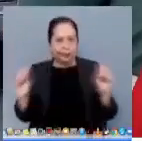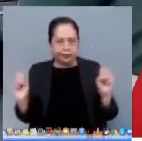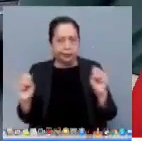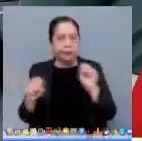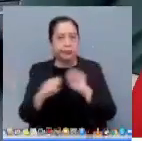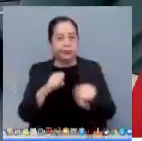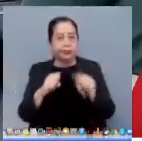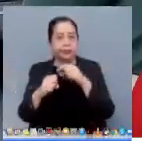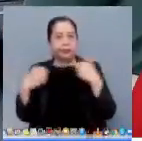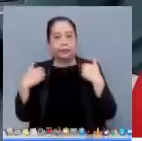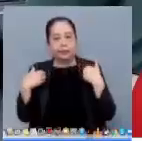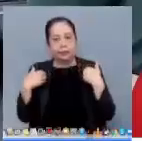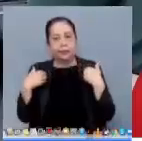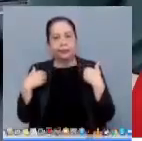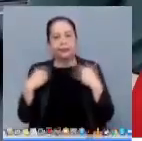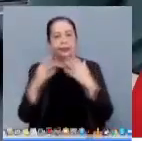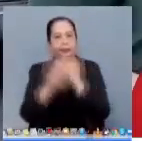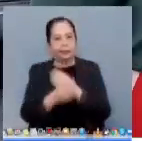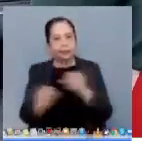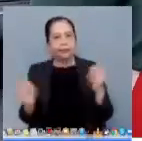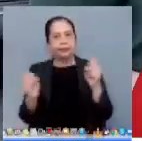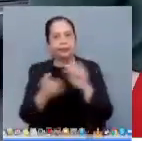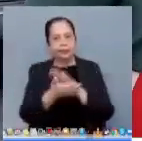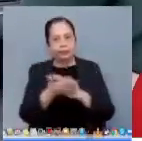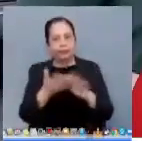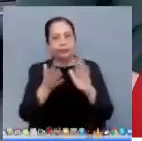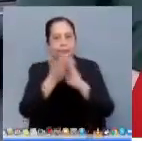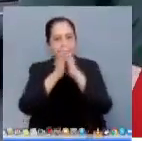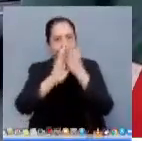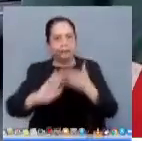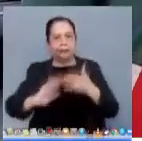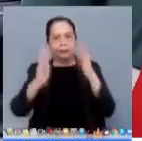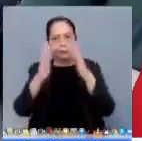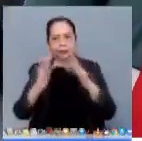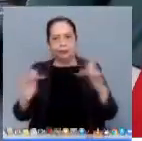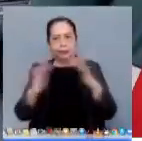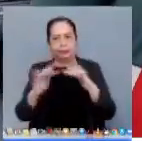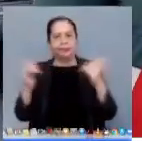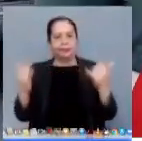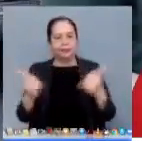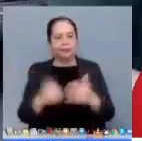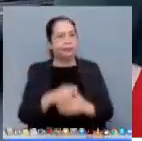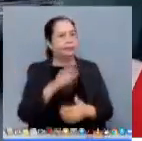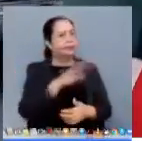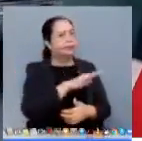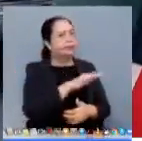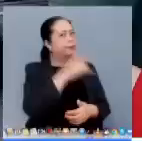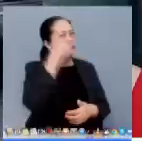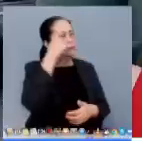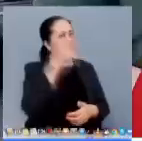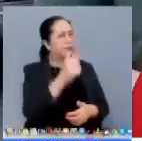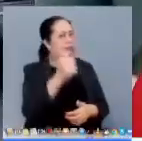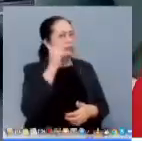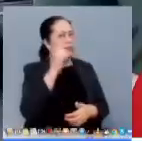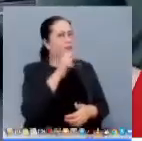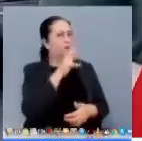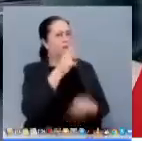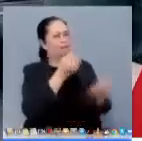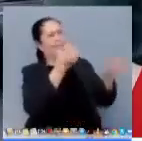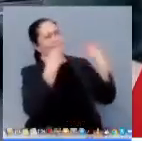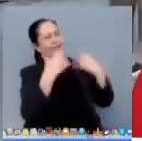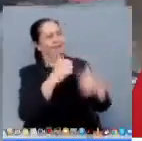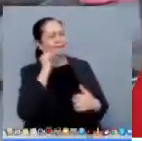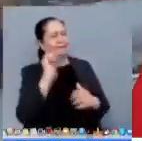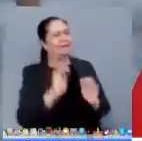isang ligtas, maayos at mapayapang kapistahan ngayong araw nito. Sir, ito para doon sa mga ayaw mabasa. May